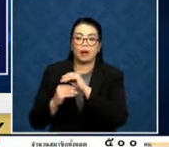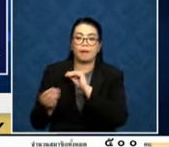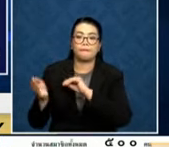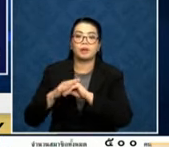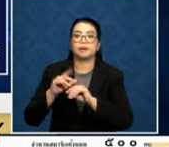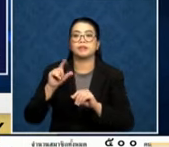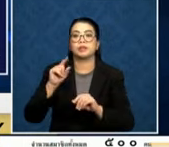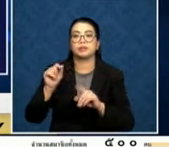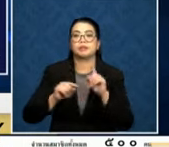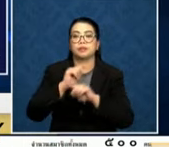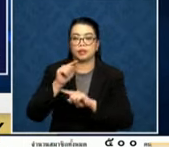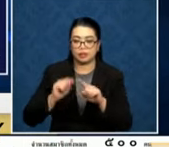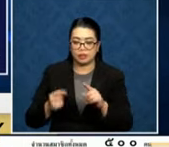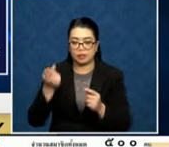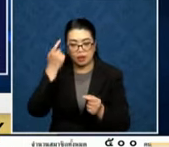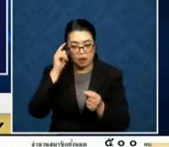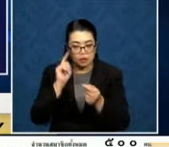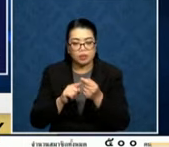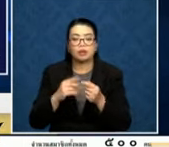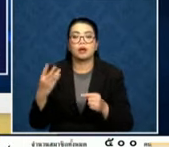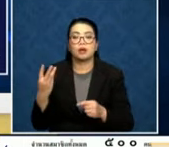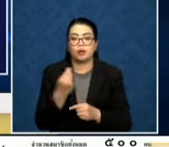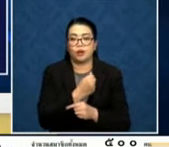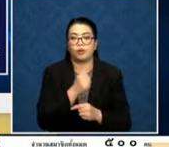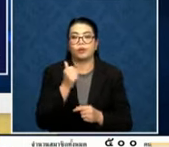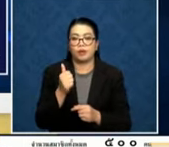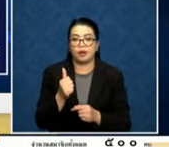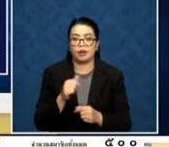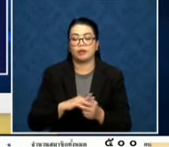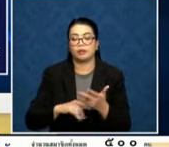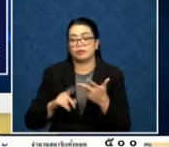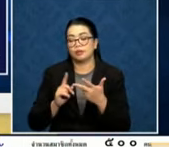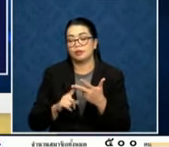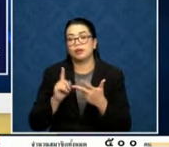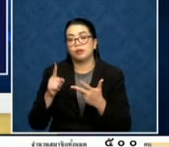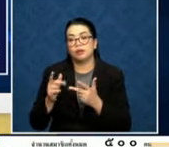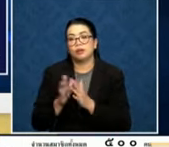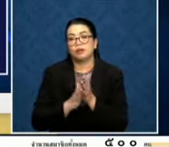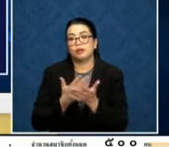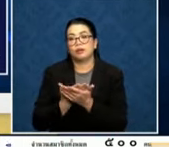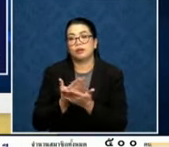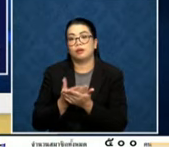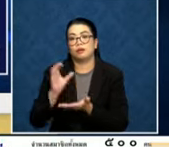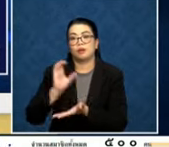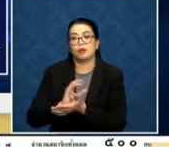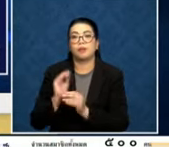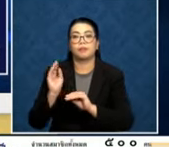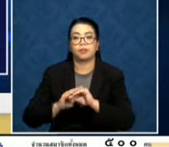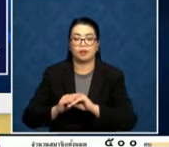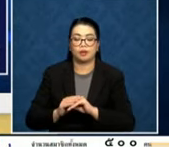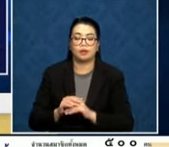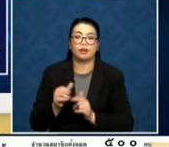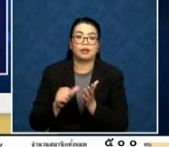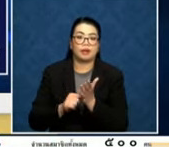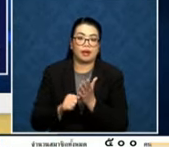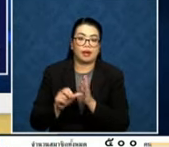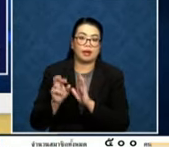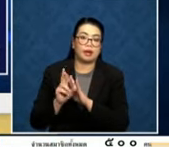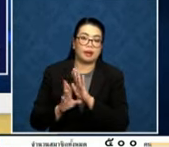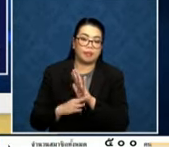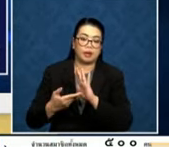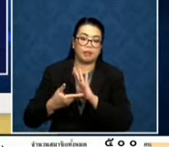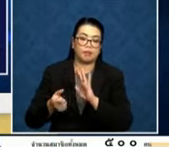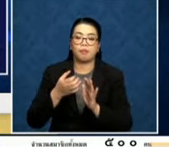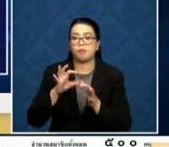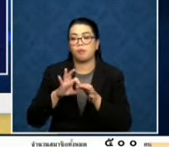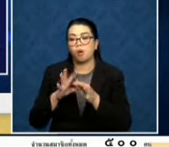เป็น 20%ครับเพื่อให้เราเข้าถึงเป้าหมายได้เร็วขึ้น 3ครับเราต้องการเงินสนับสนุนเพิ่มครับแก้ไขระเบียบปลดล็อค